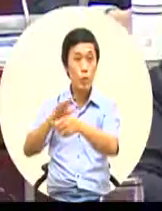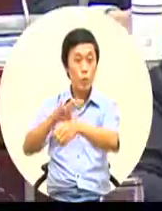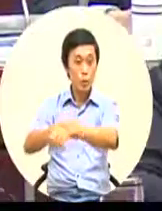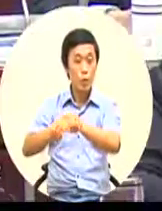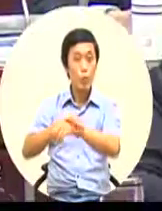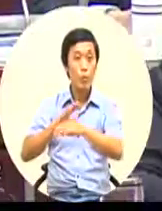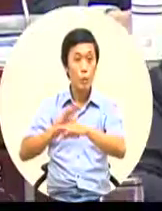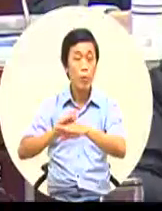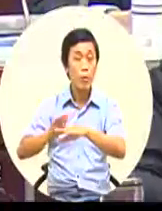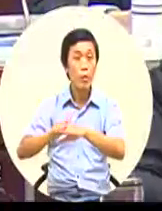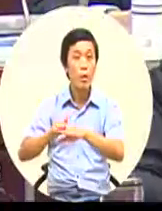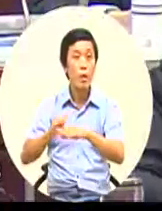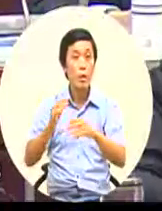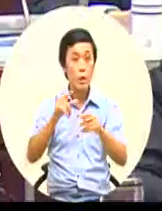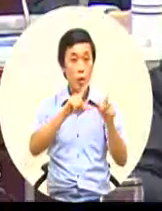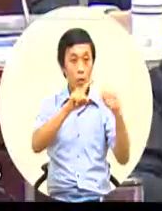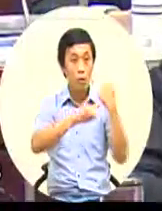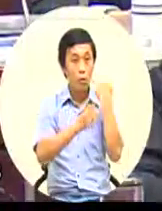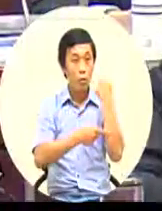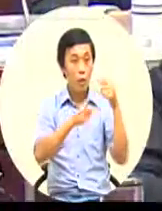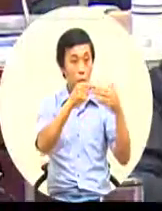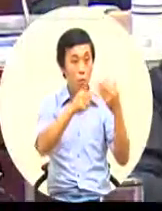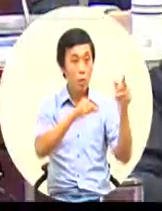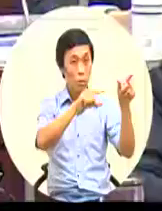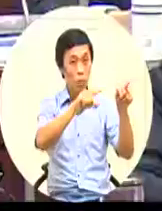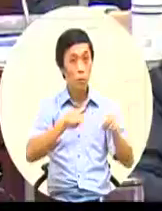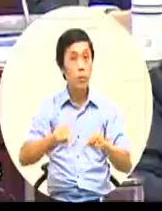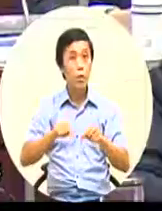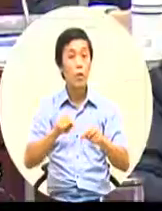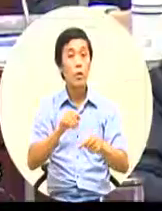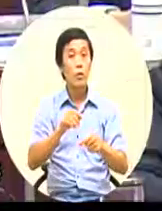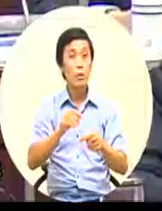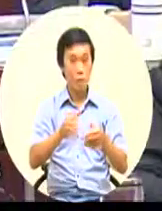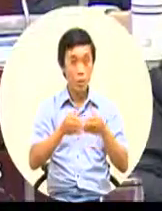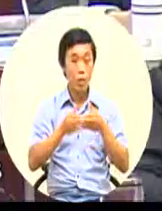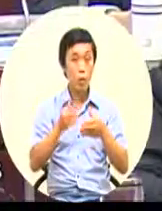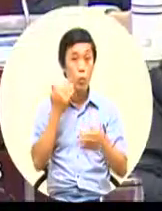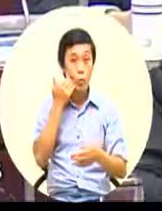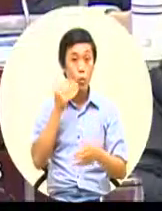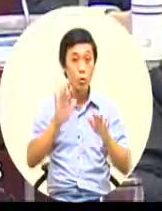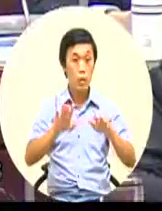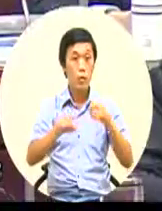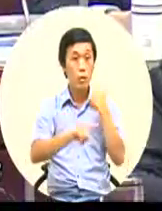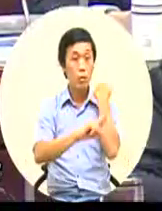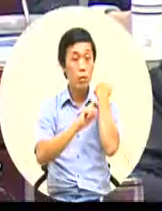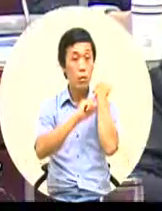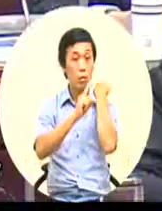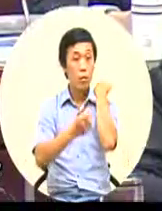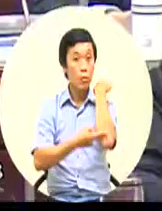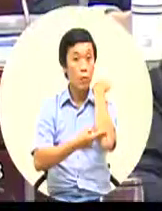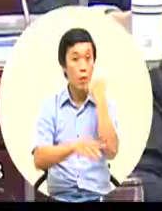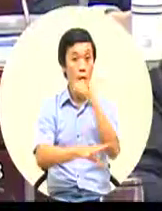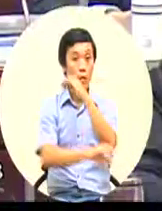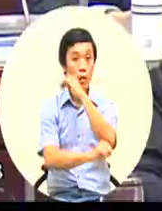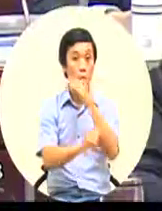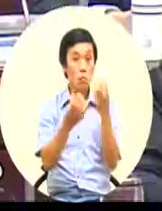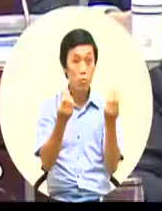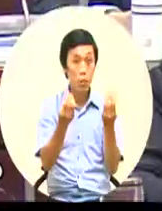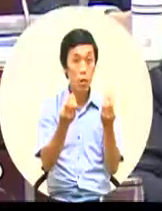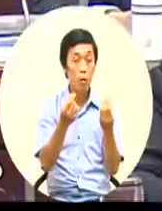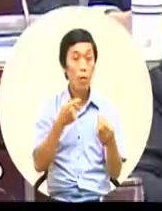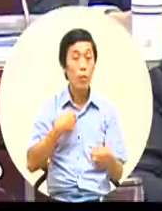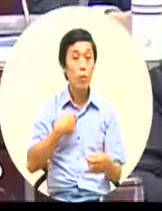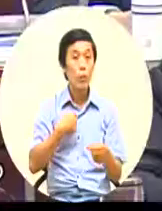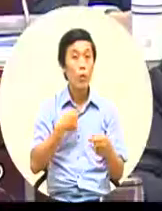如果今仔日我无依法行政、无法律的基础，我要安怎做这个代志？我相信市